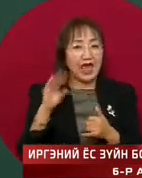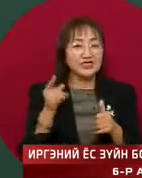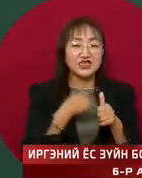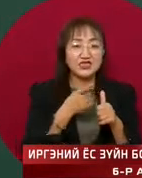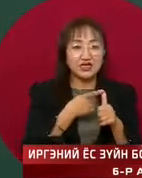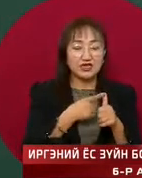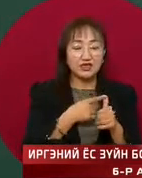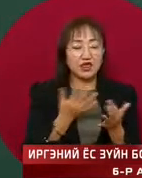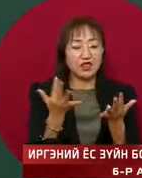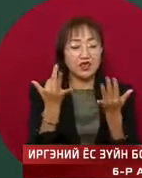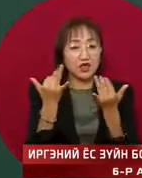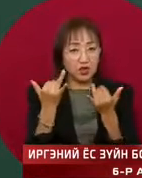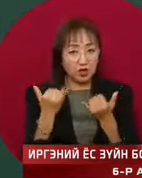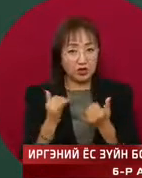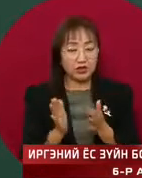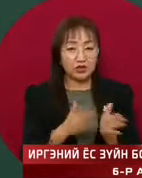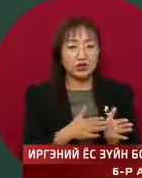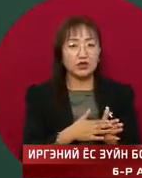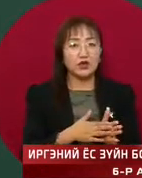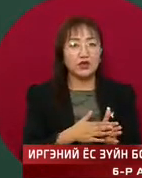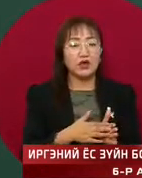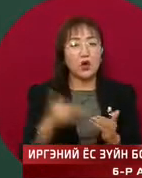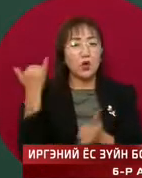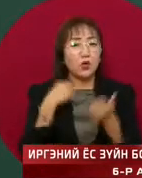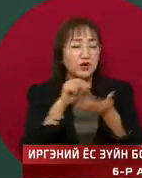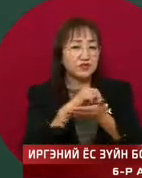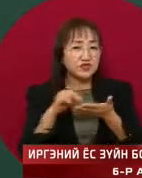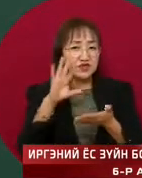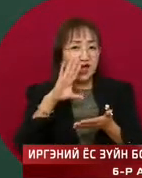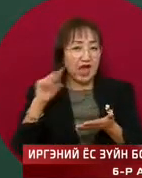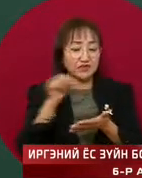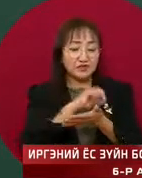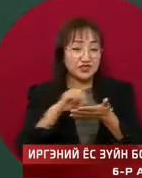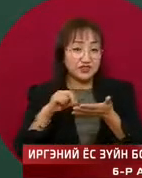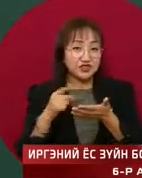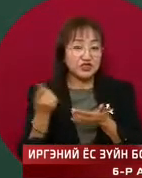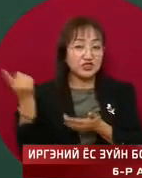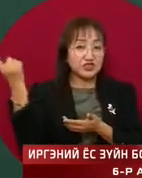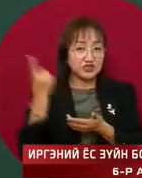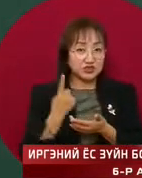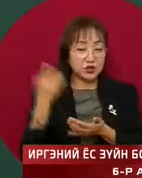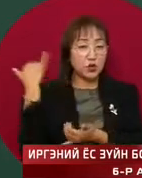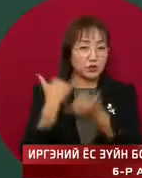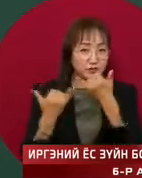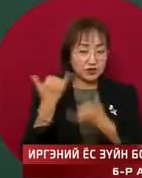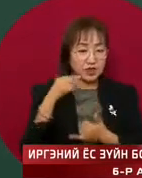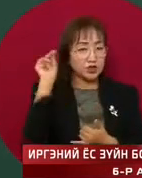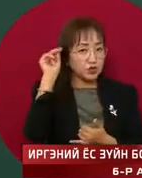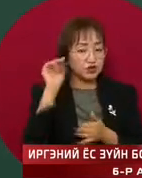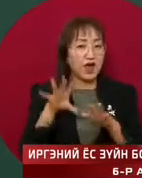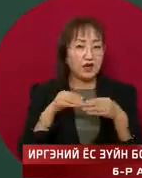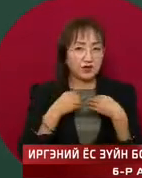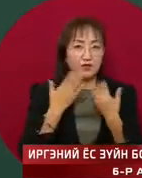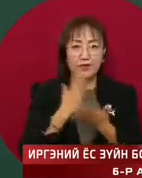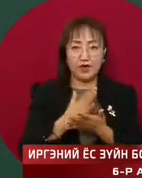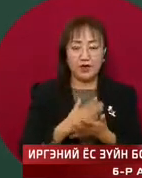үйлэн тоолдог, мөн ураг удмын бичгийг хэрхэн яаж бичиж ирсэн өв уламжлалаа суралцсан шүү дээ. Тийм бол